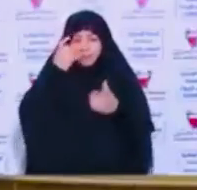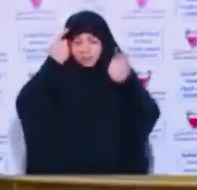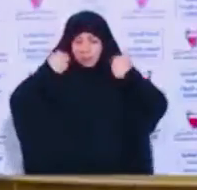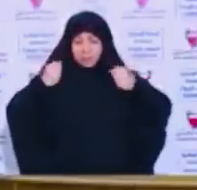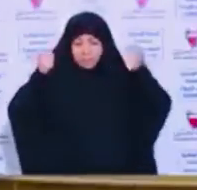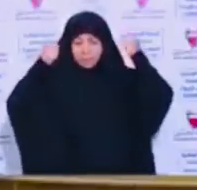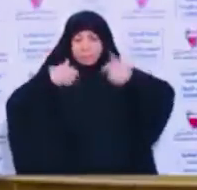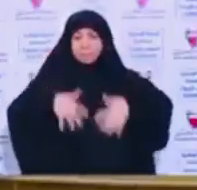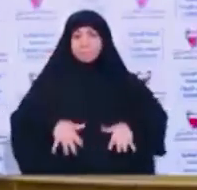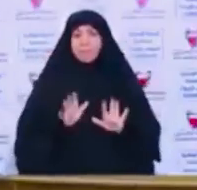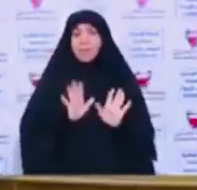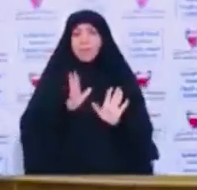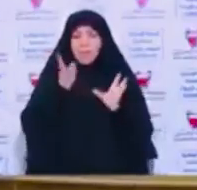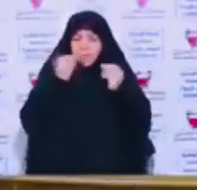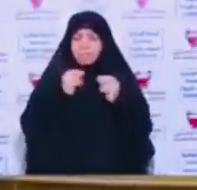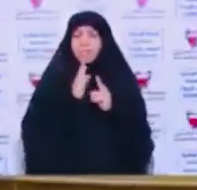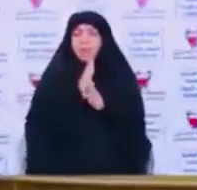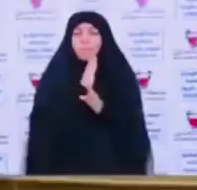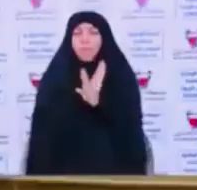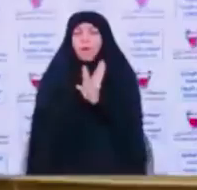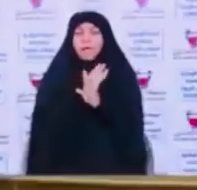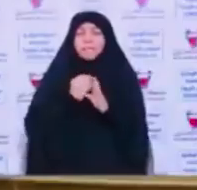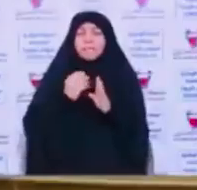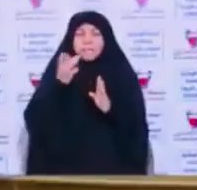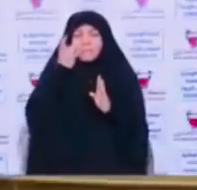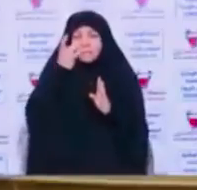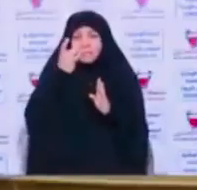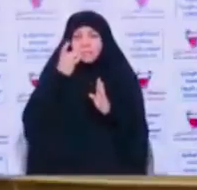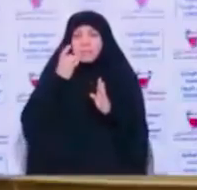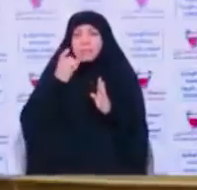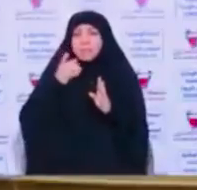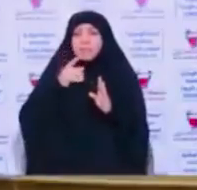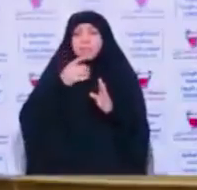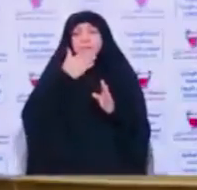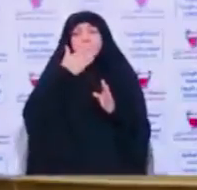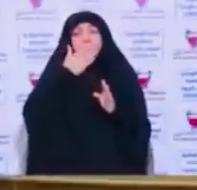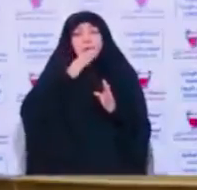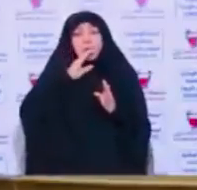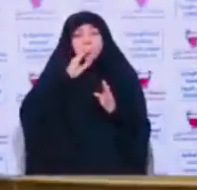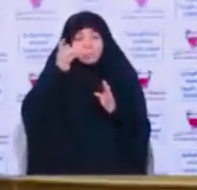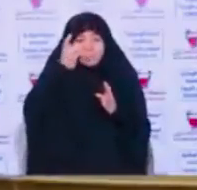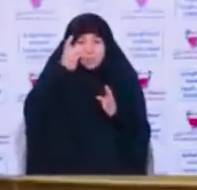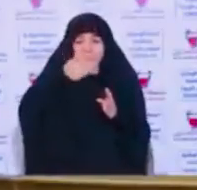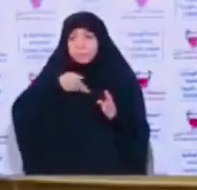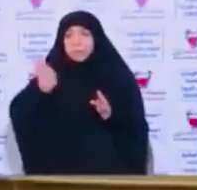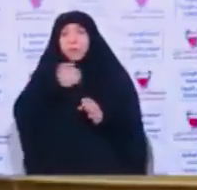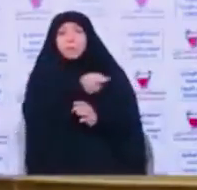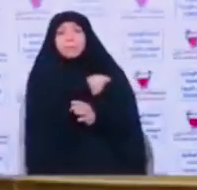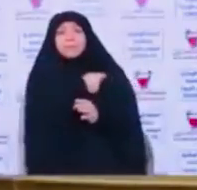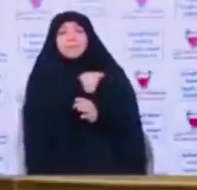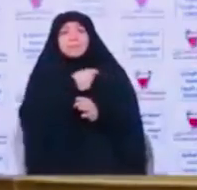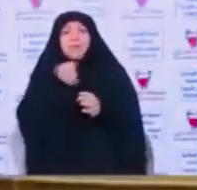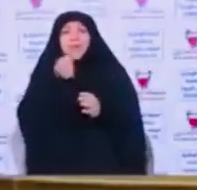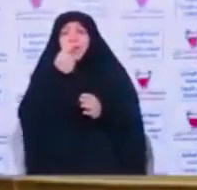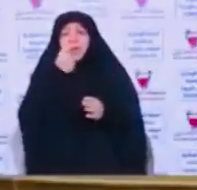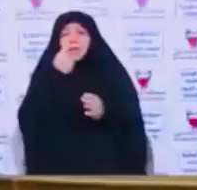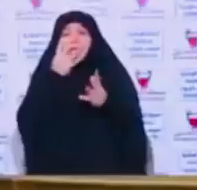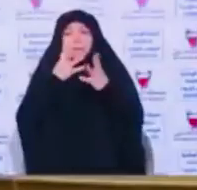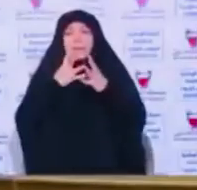الجسم، هذا قبل حتى يكون في تدخل هناك علاجي. فهذه نعمة من الله سبحانه وتعالى، وهذا يؤكد على